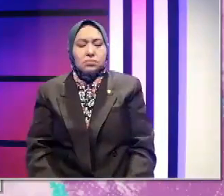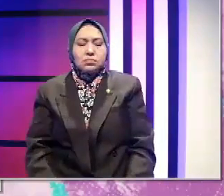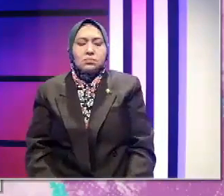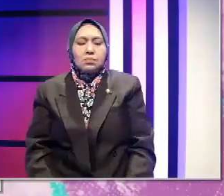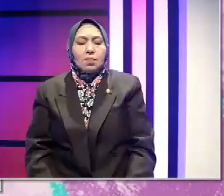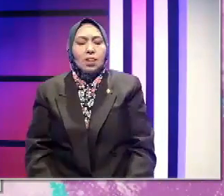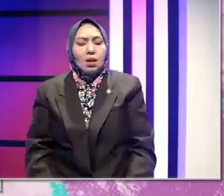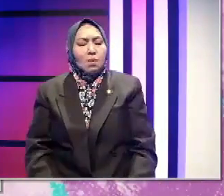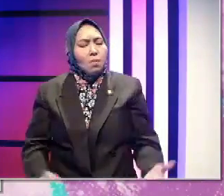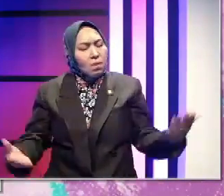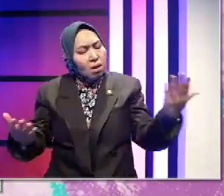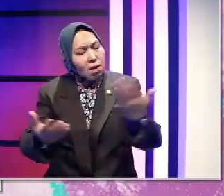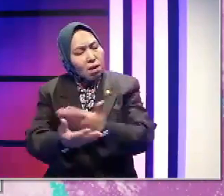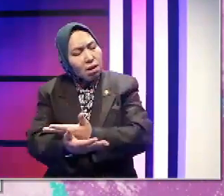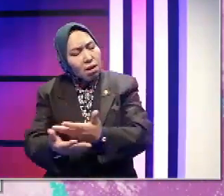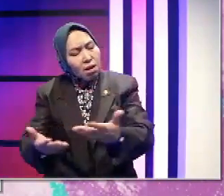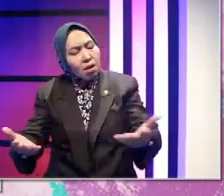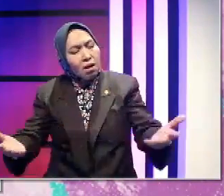يا